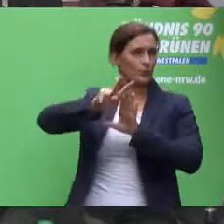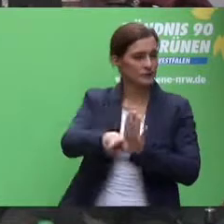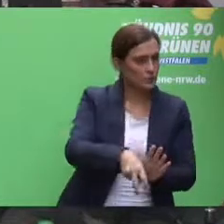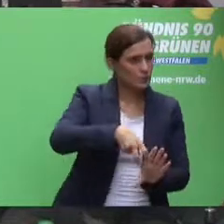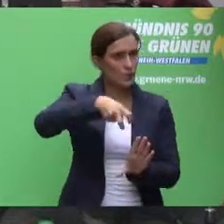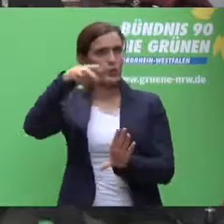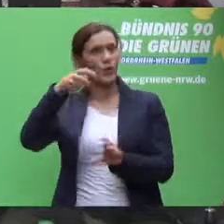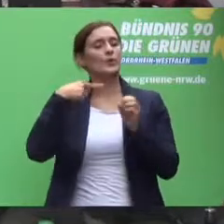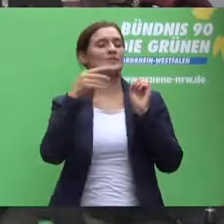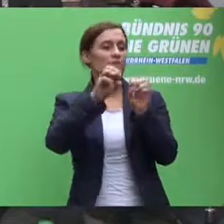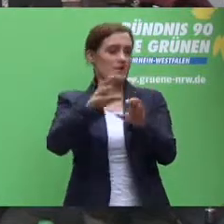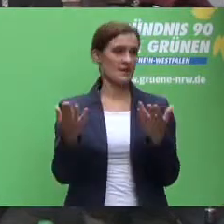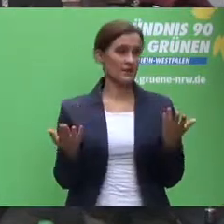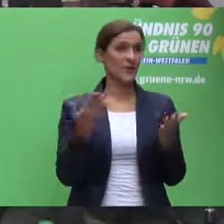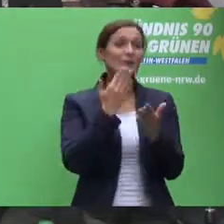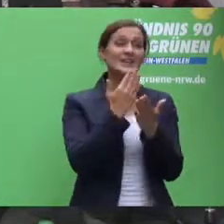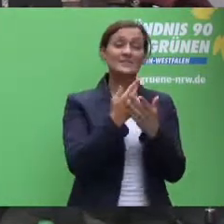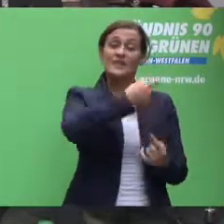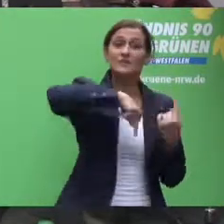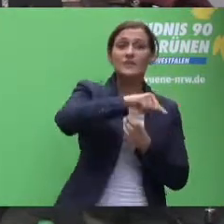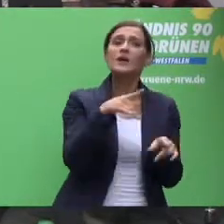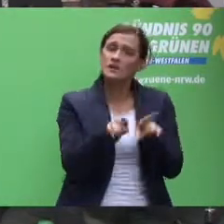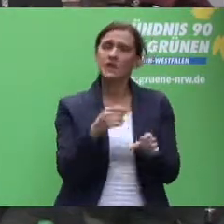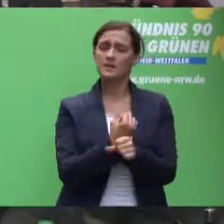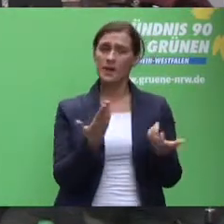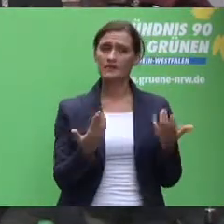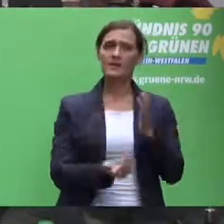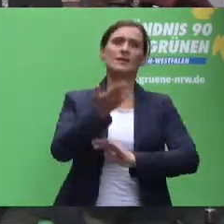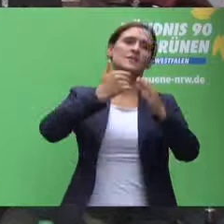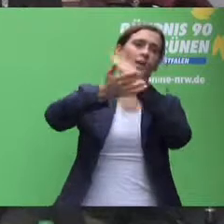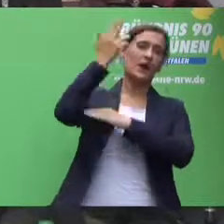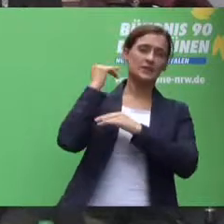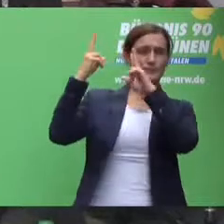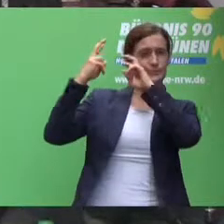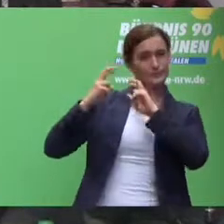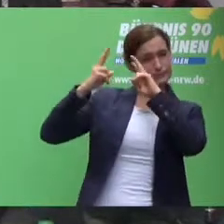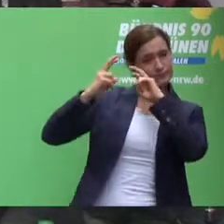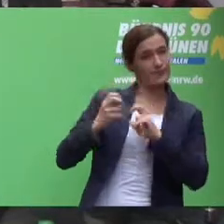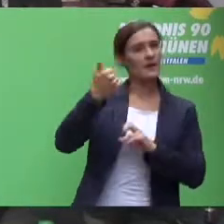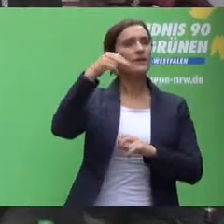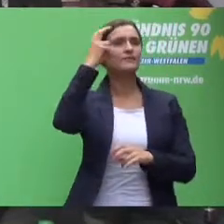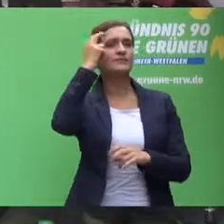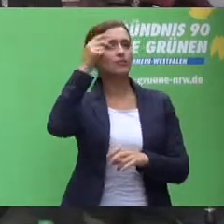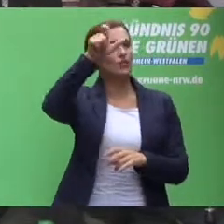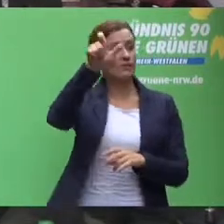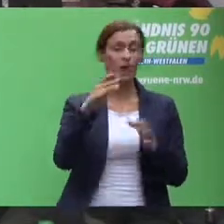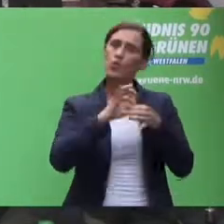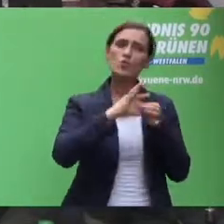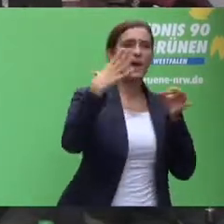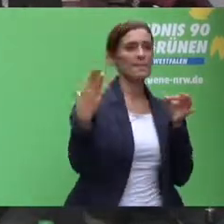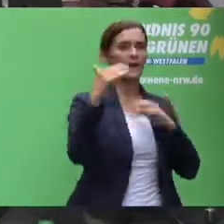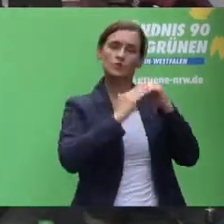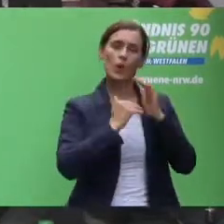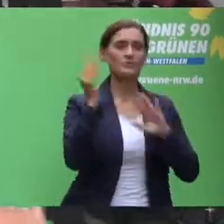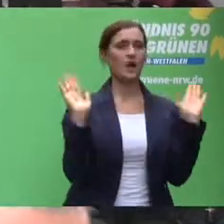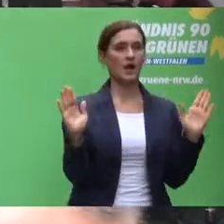daran gemacht, diese Geschichte aufarbeiten zu lassen von einem Wissenschaftler, unabhängig,